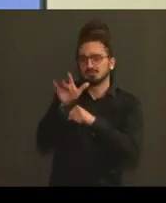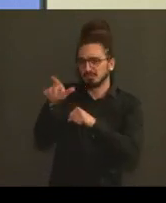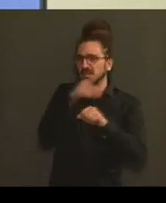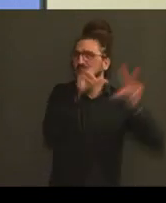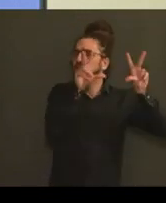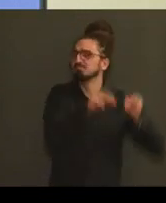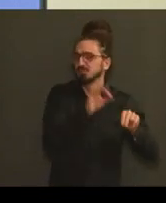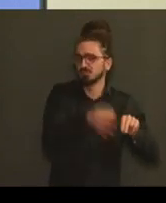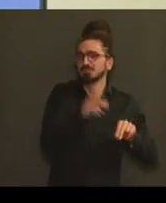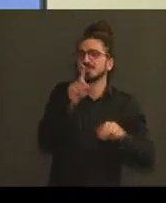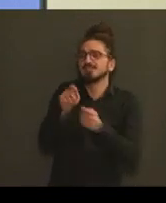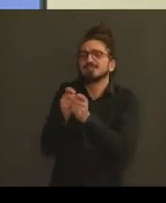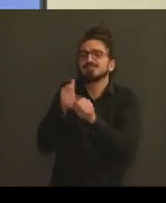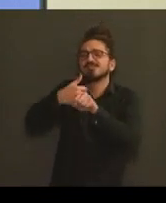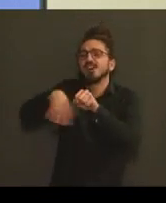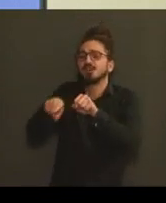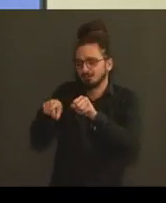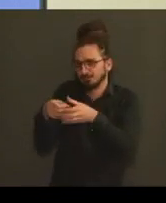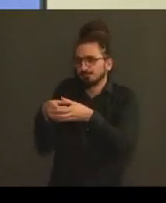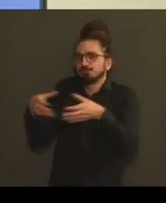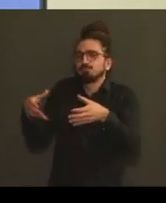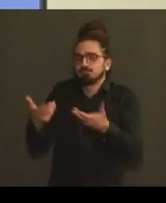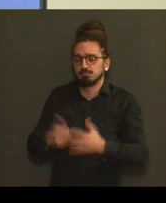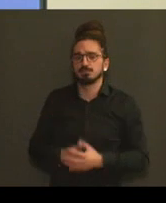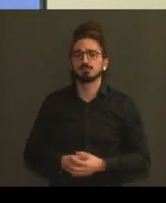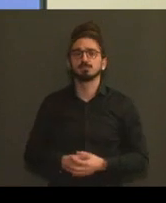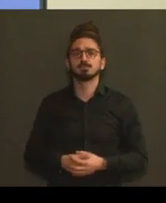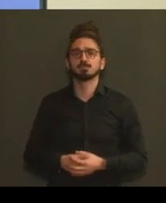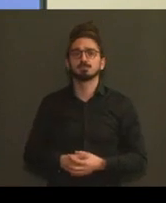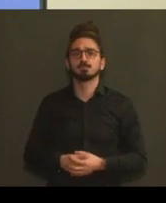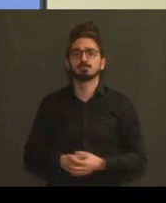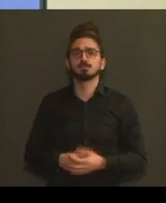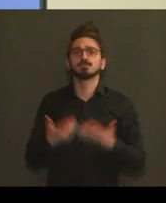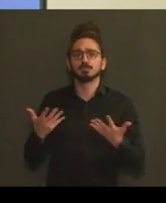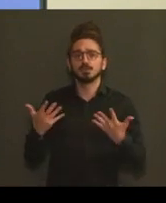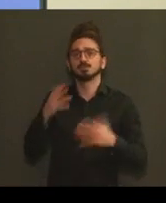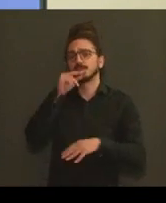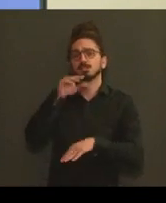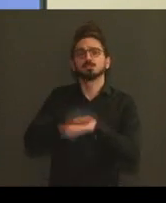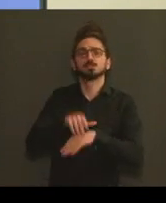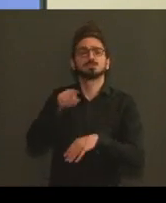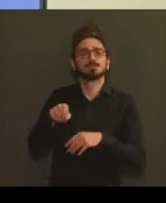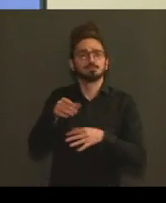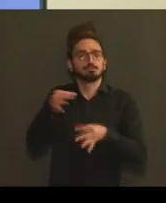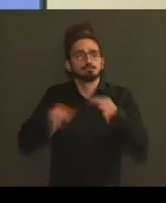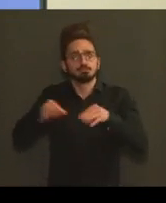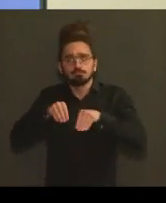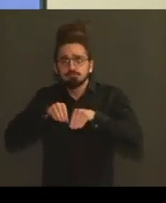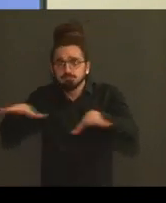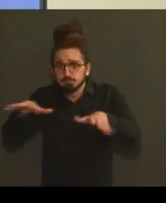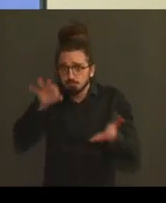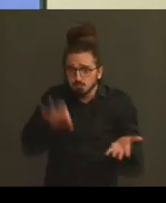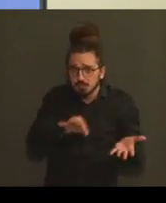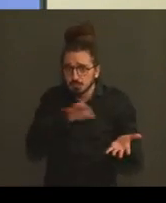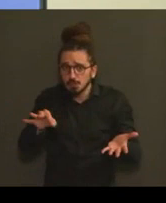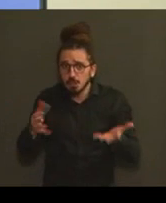La discussion sur la contagiosité, je pense qu'effectivement on est d'accord pour la majorité des auteurs pour dire